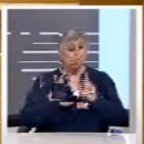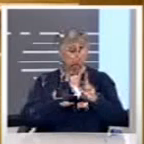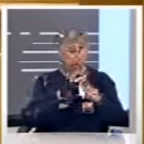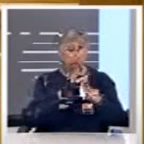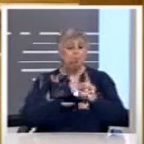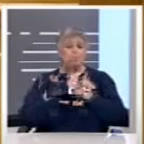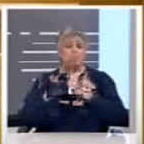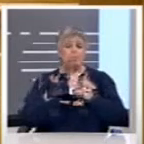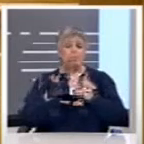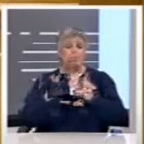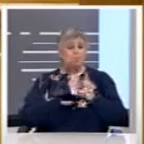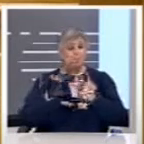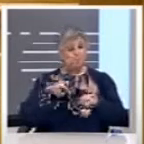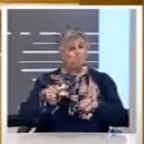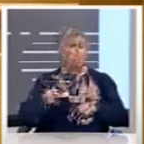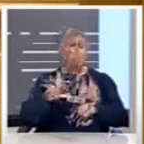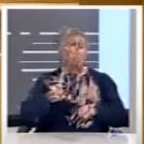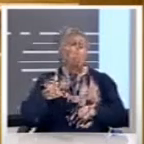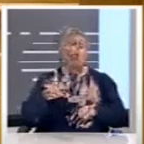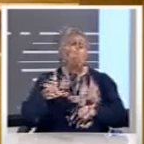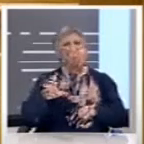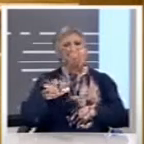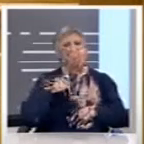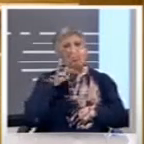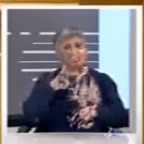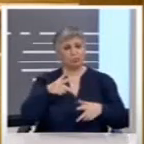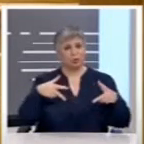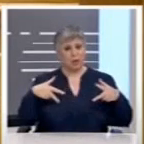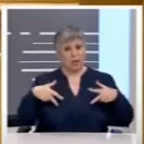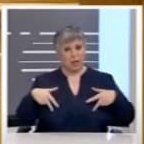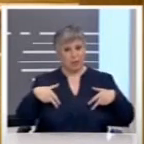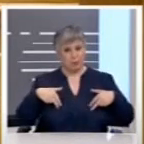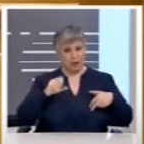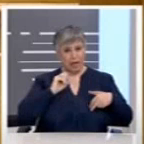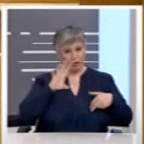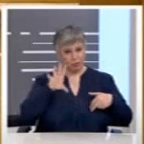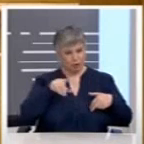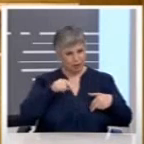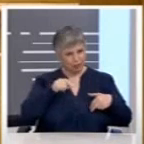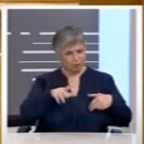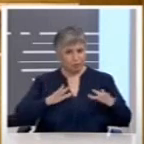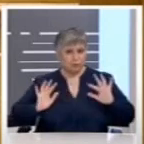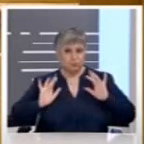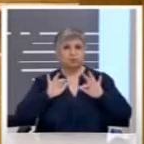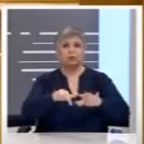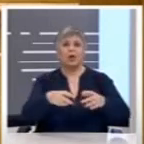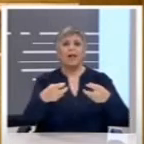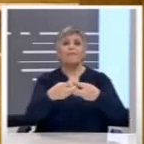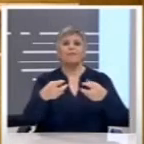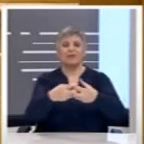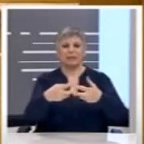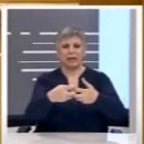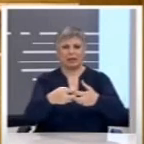Συμβούλιο Υπουργών της Ευρωπαϊκής Ένωσης Εξωτερικών Υποθέσεων στις Βρυξέλλες, θα βρεθεί η ίδια